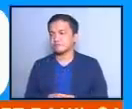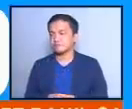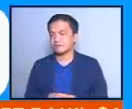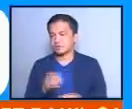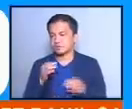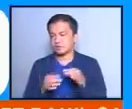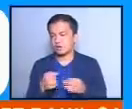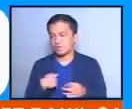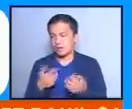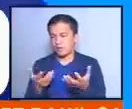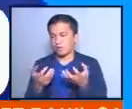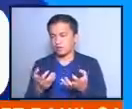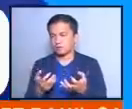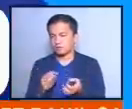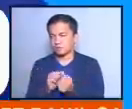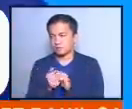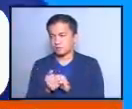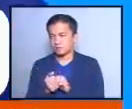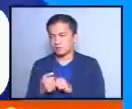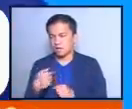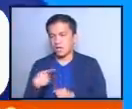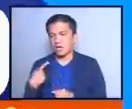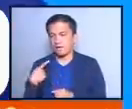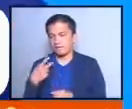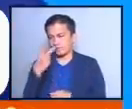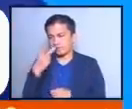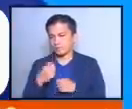if I want to be. I still have 2 years.